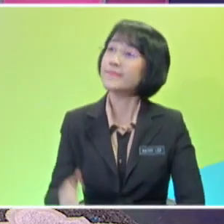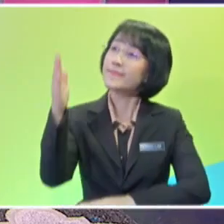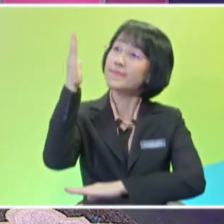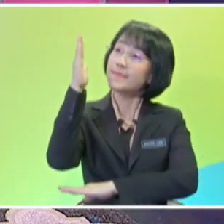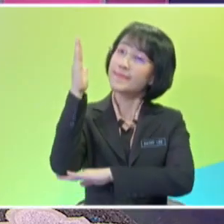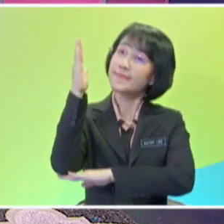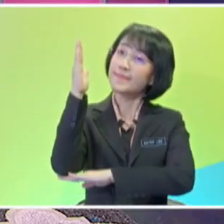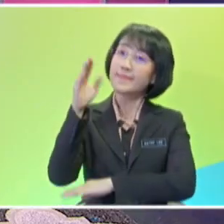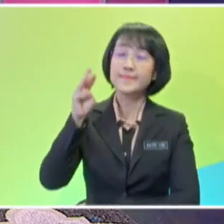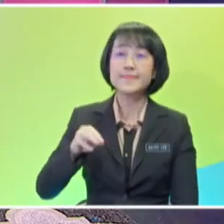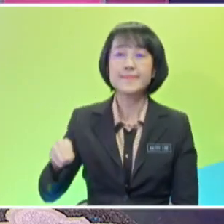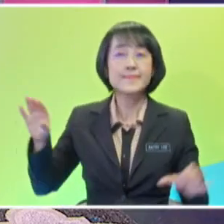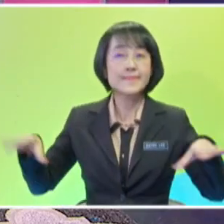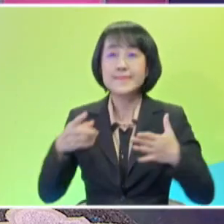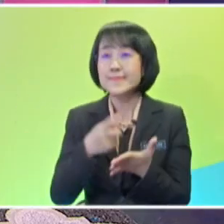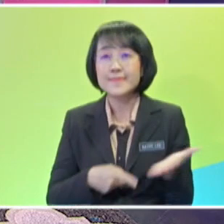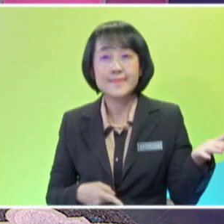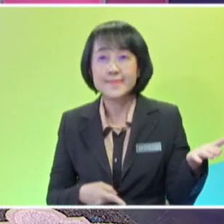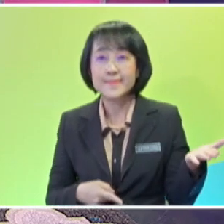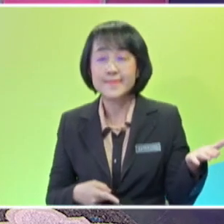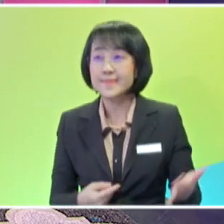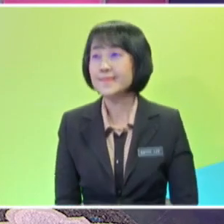kita buah apa ya